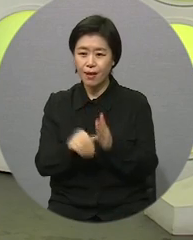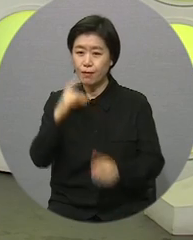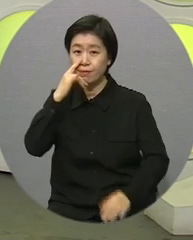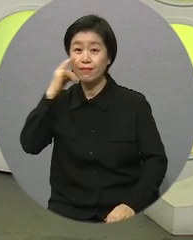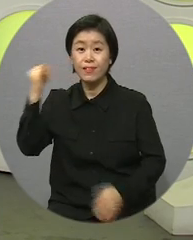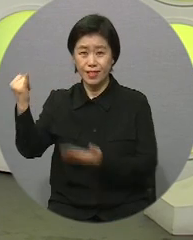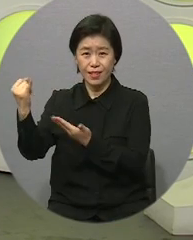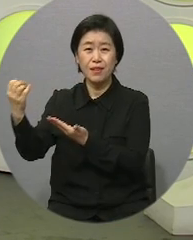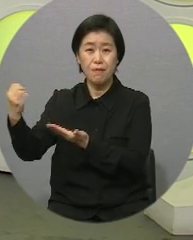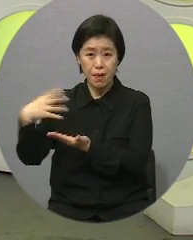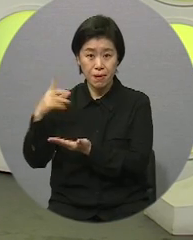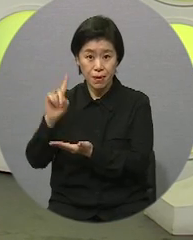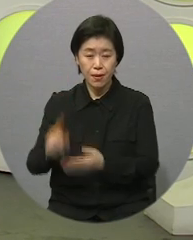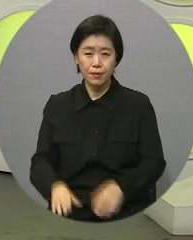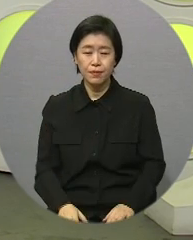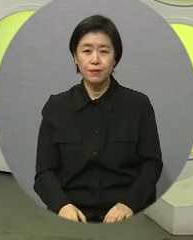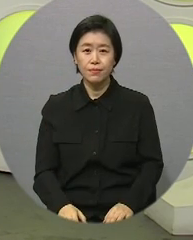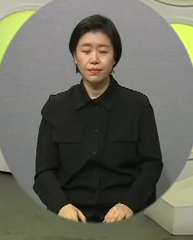미군부대에서